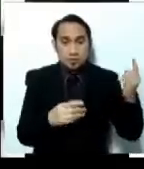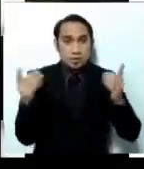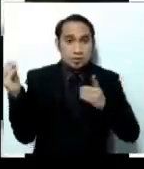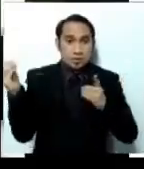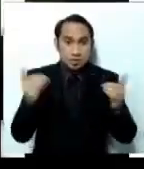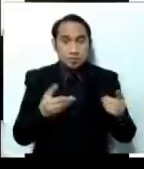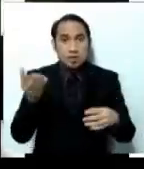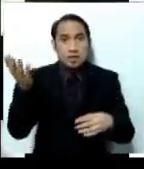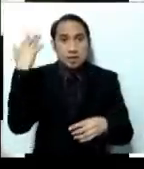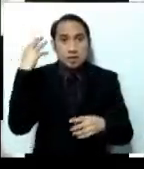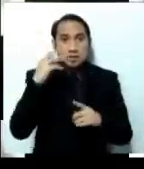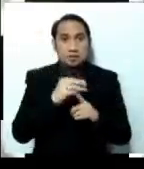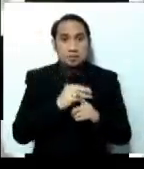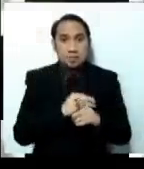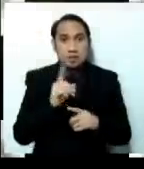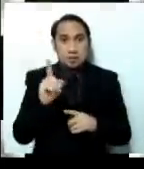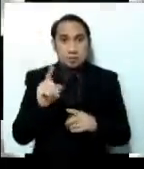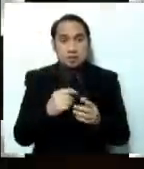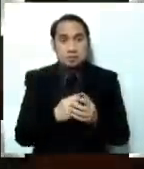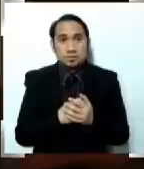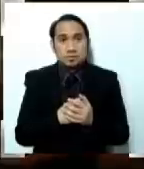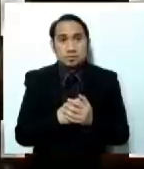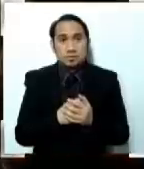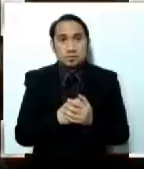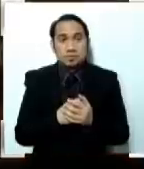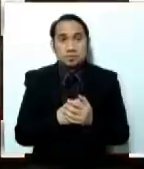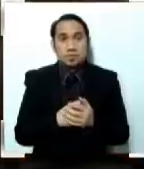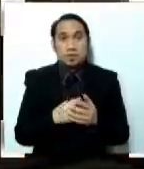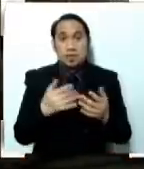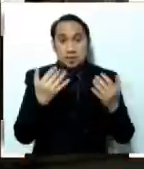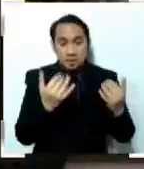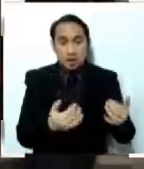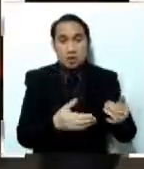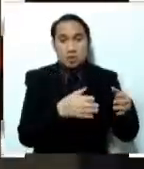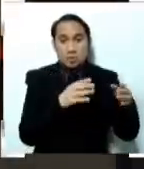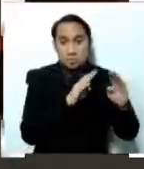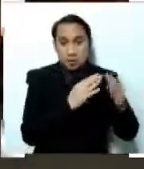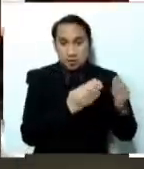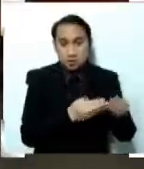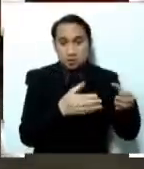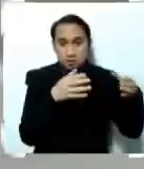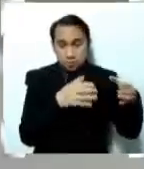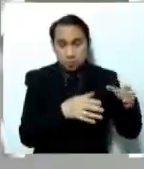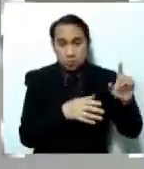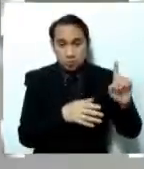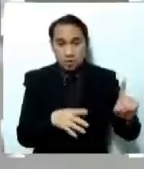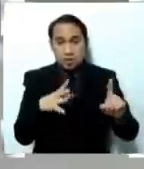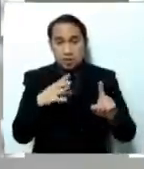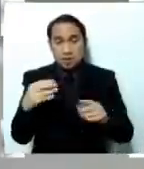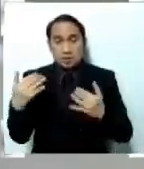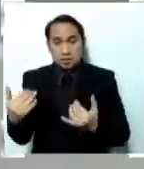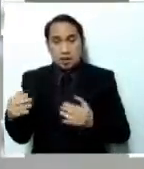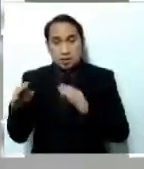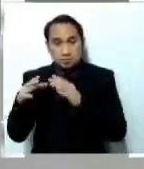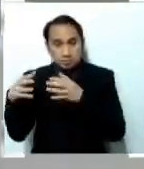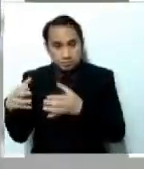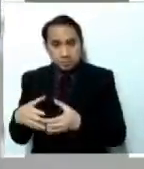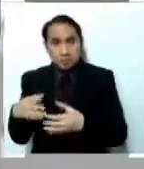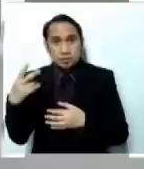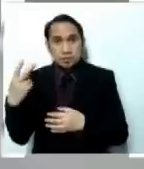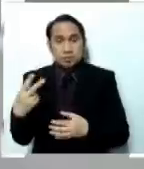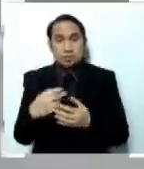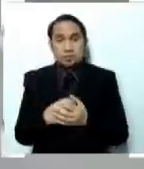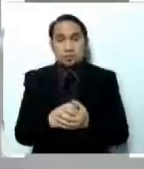1. Component 1 yung unang dumating habang Component 2 naman yung shipment ngayong gabi. Ang Sputnik V na gawa ng